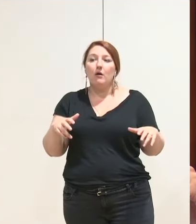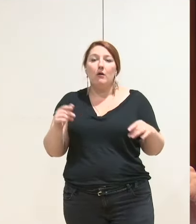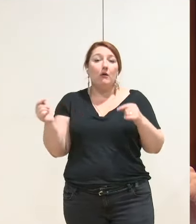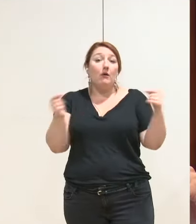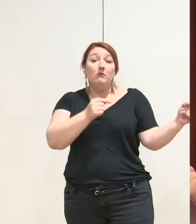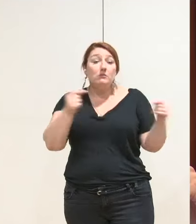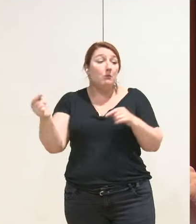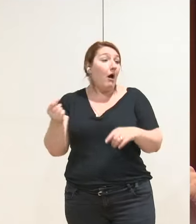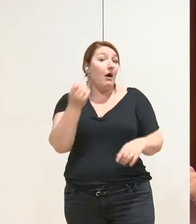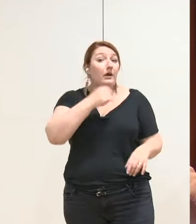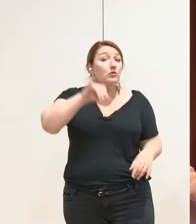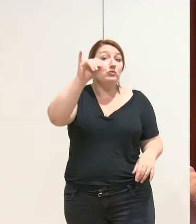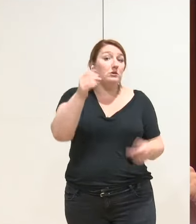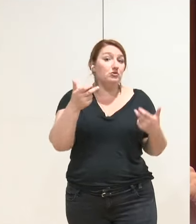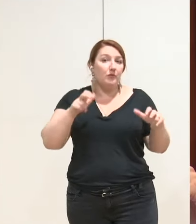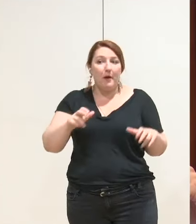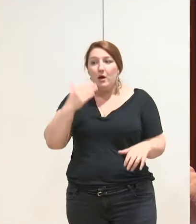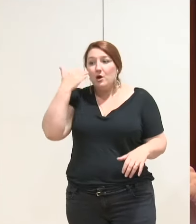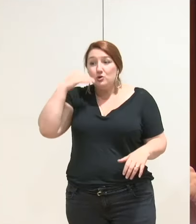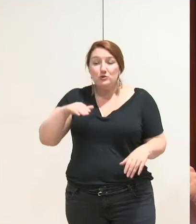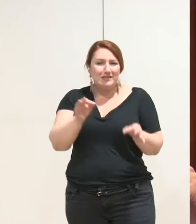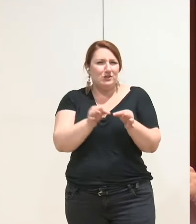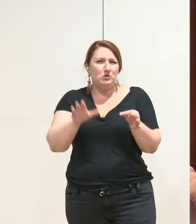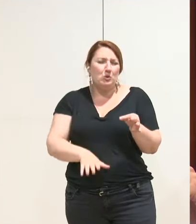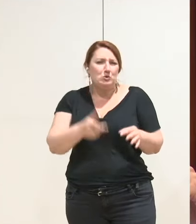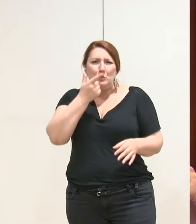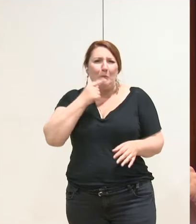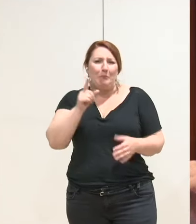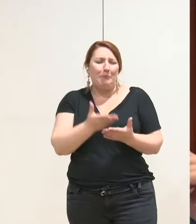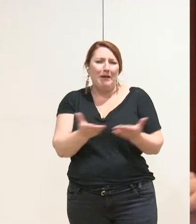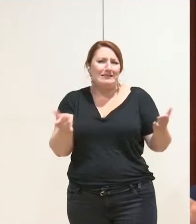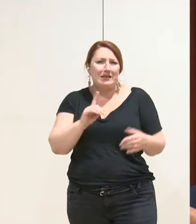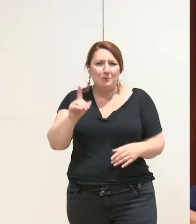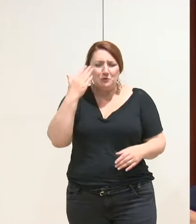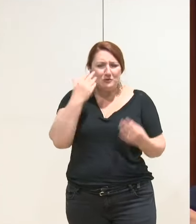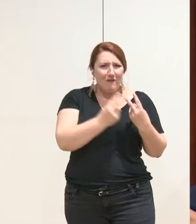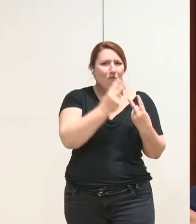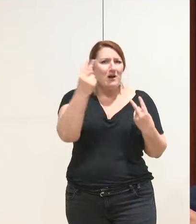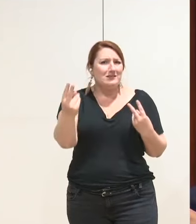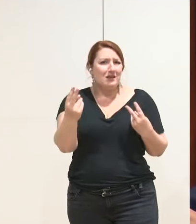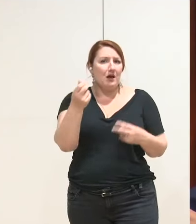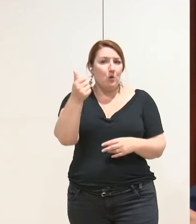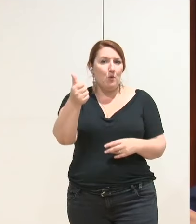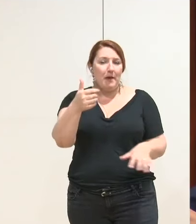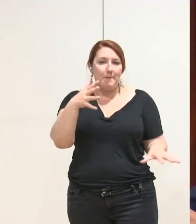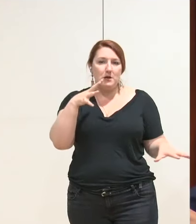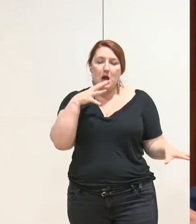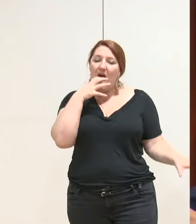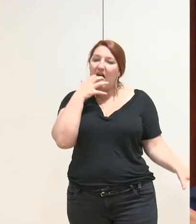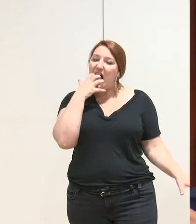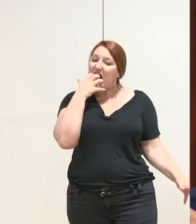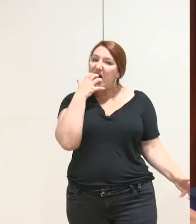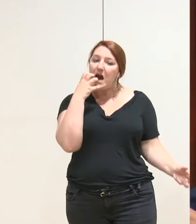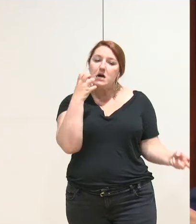qui n'auraient pas lieu je sais que c'est pas simple en terme de solution je sais qu'il y a des voisins qui sont eux à cran aussi et